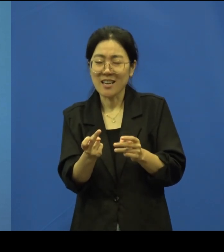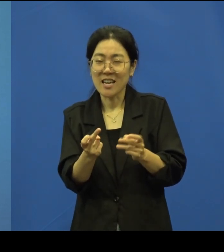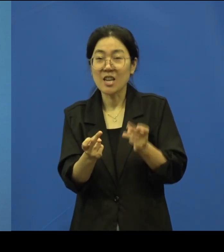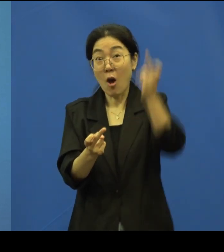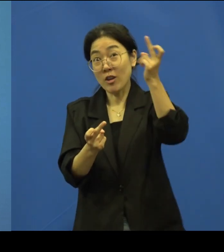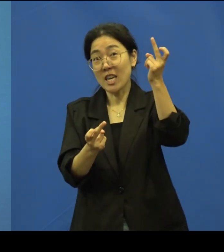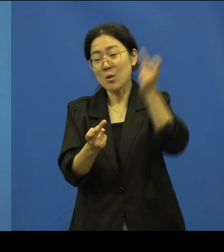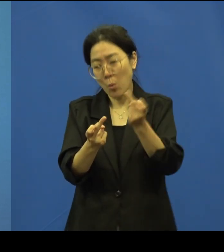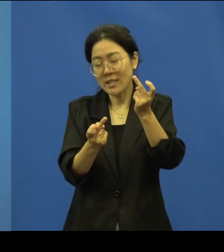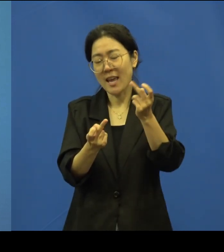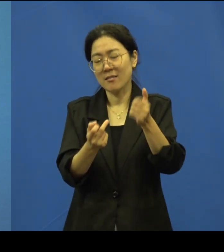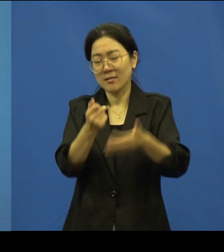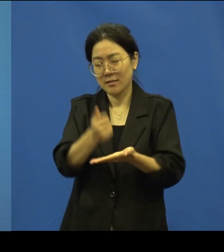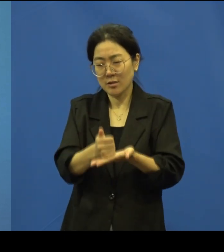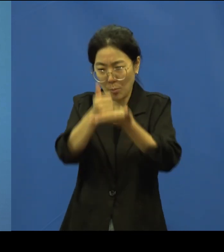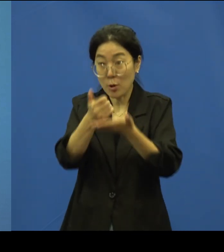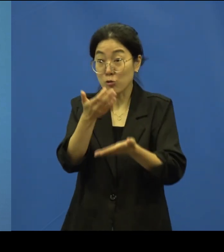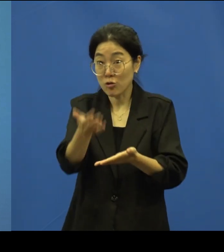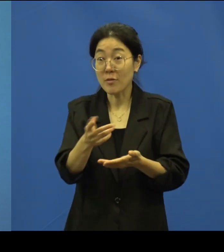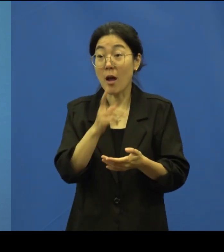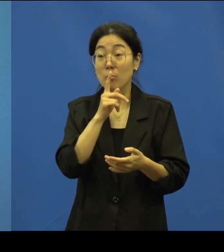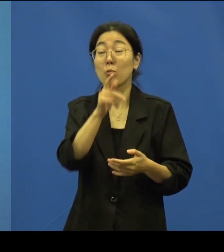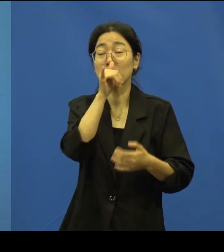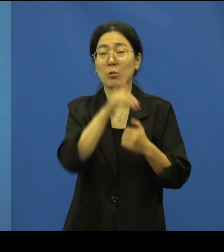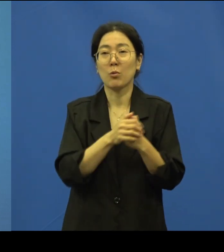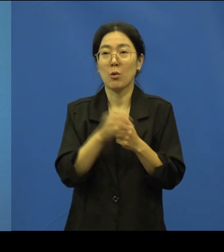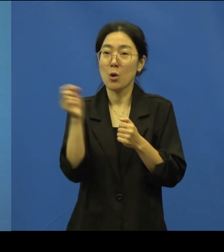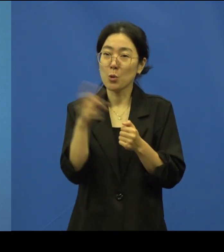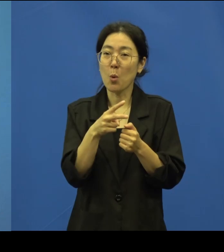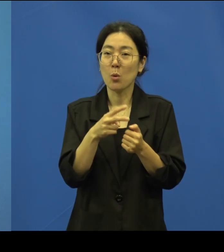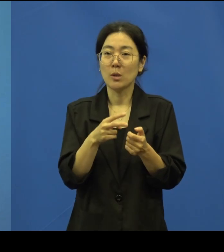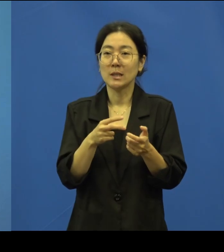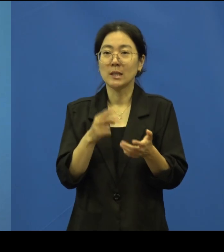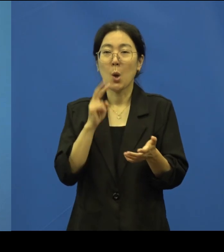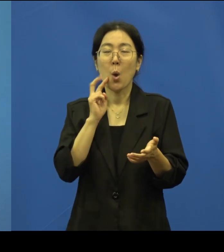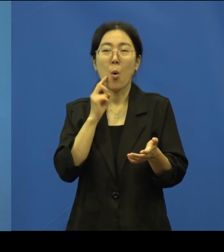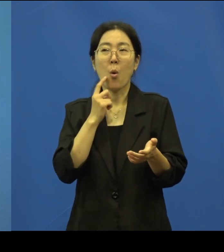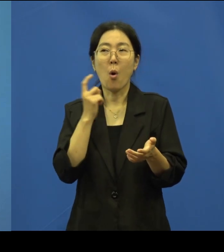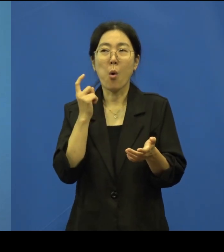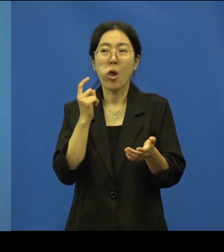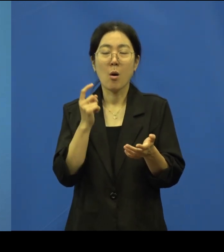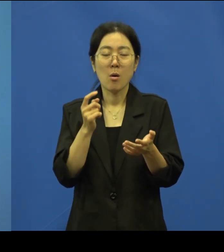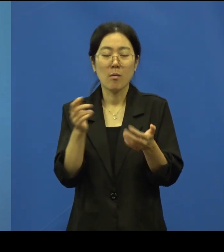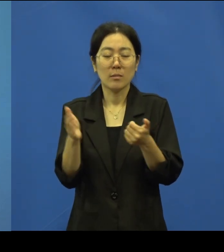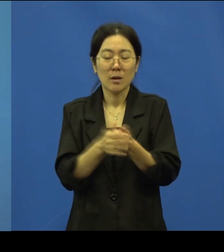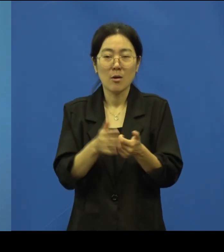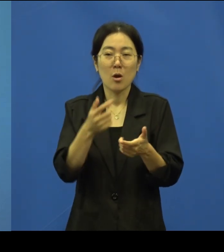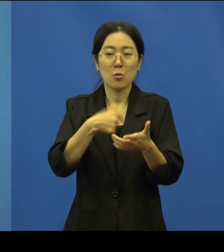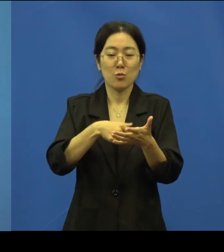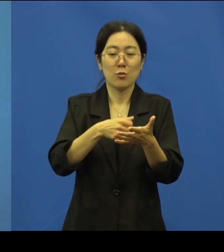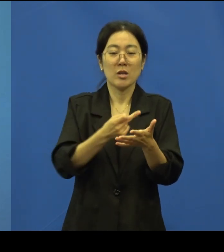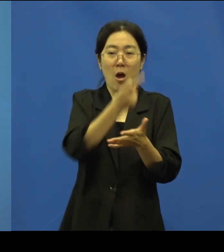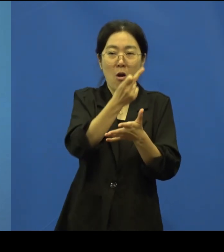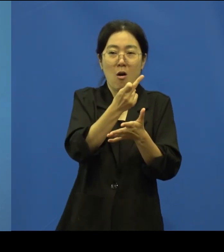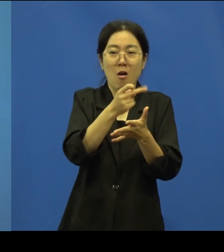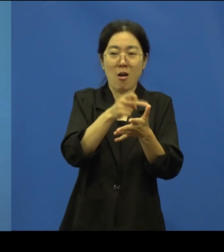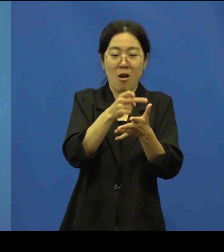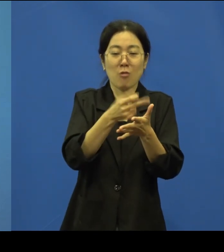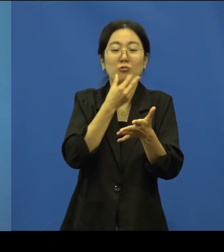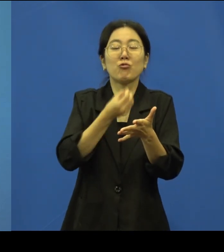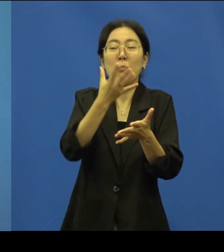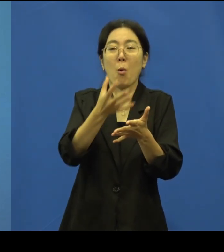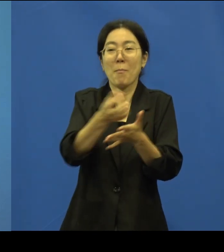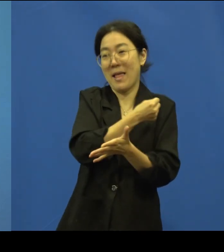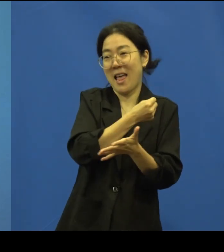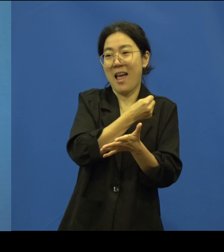비록 속였지만 아버지로부터 축복을 받은 사람입니다. 그리고